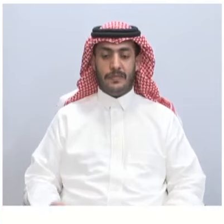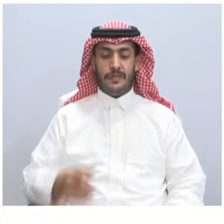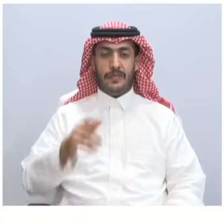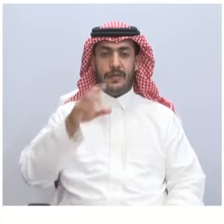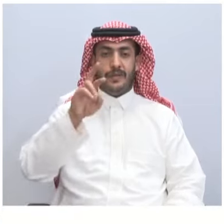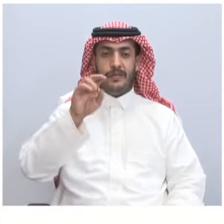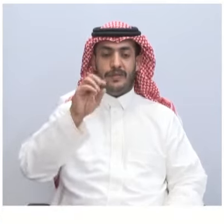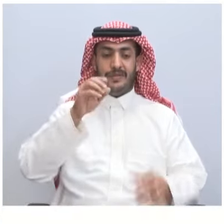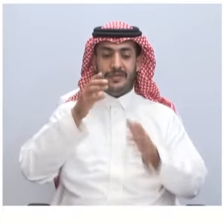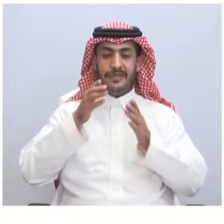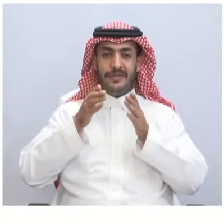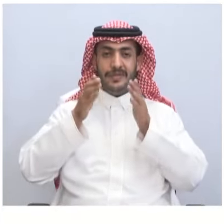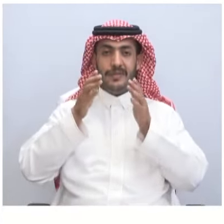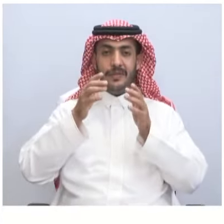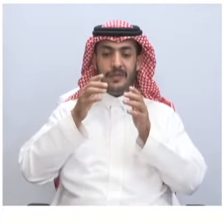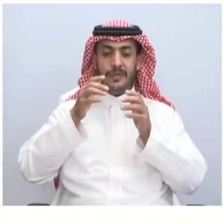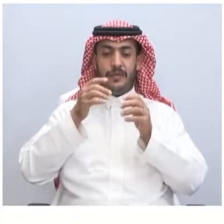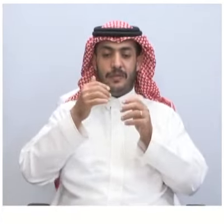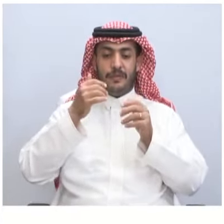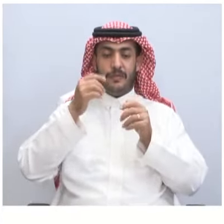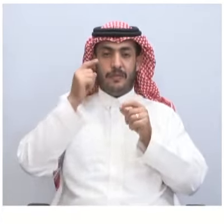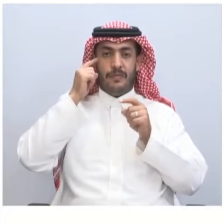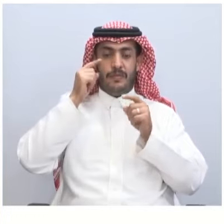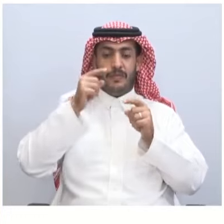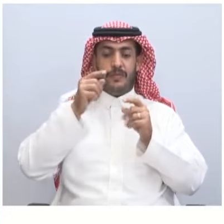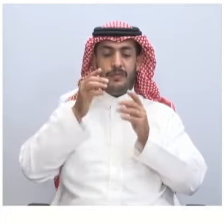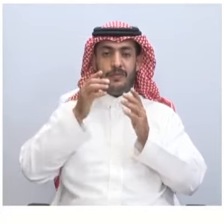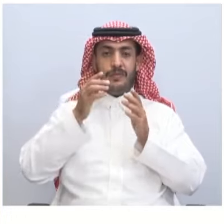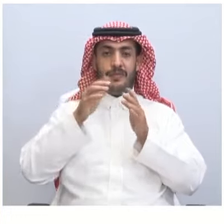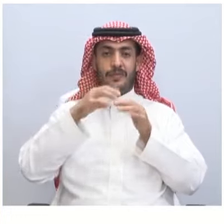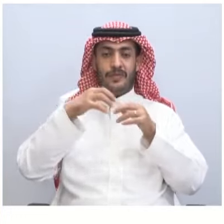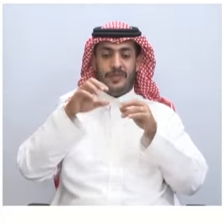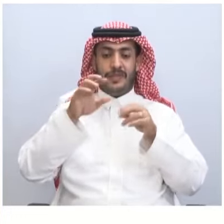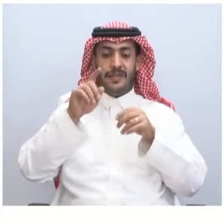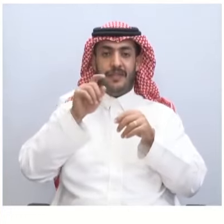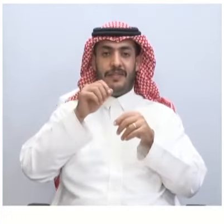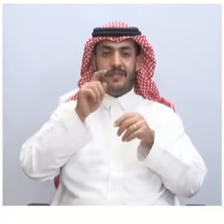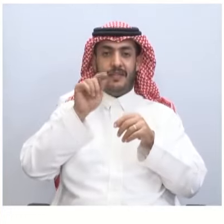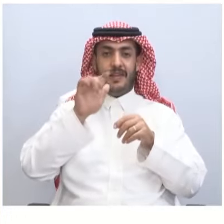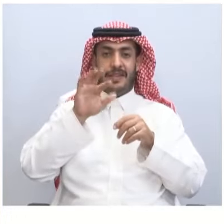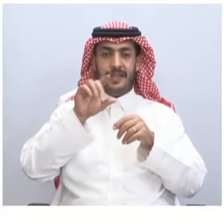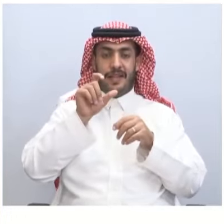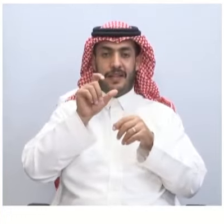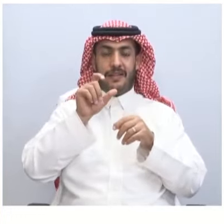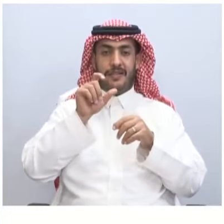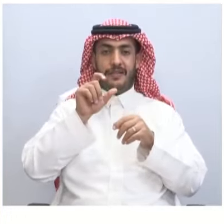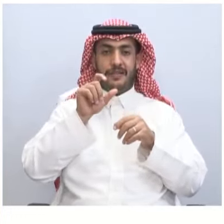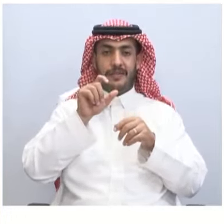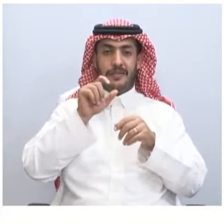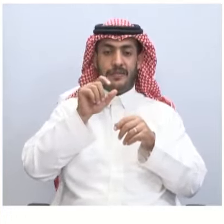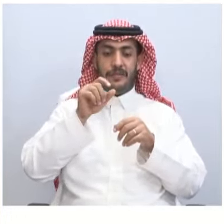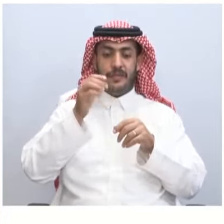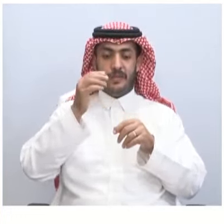الجزر ومن اشهرها جزر فرسان في المملكه العربيه السعوديه